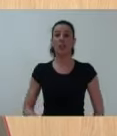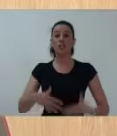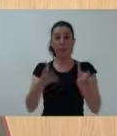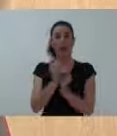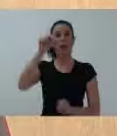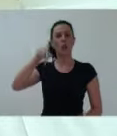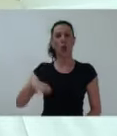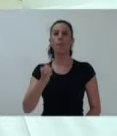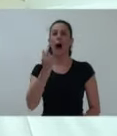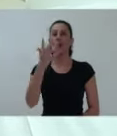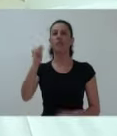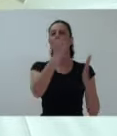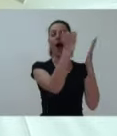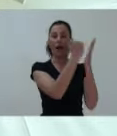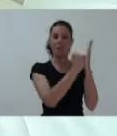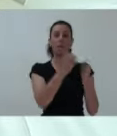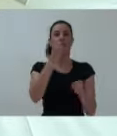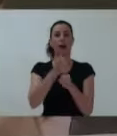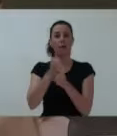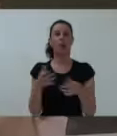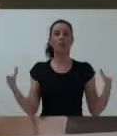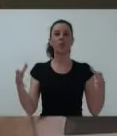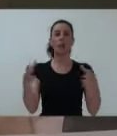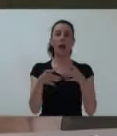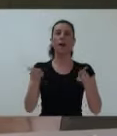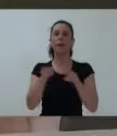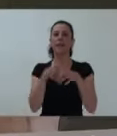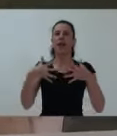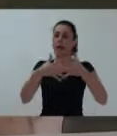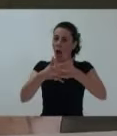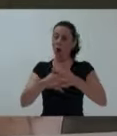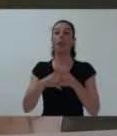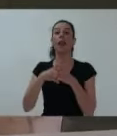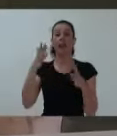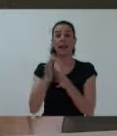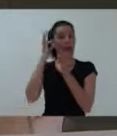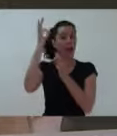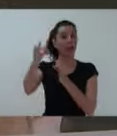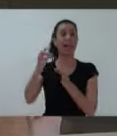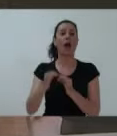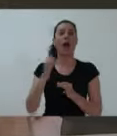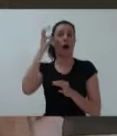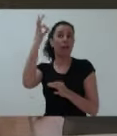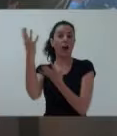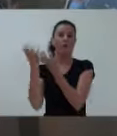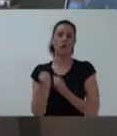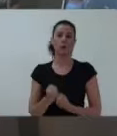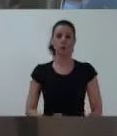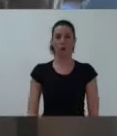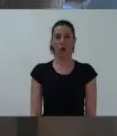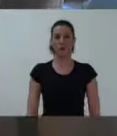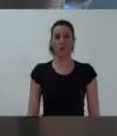للجمعية اليوم عدد من الأقسام تعمل مجتمع بتناغم لتحقيق الأهداف المرجوة